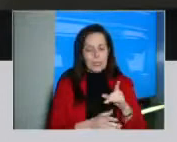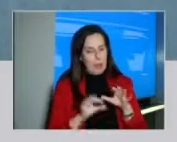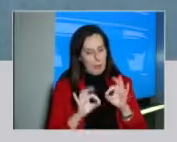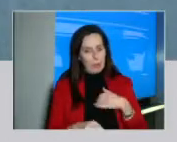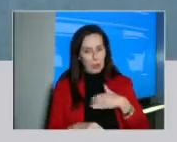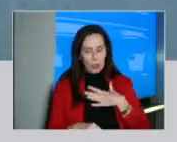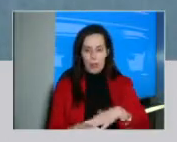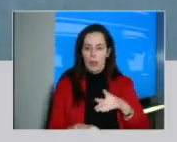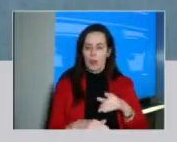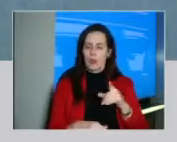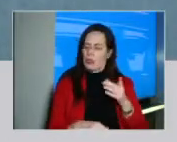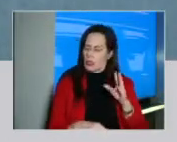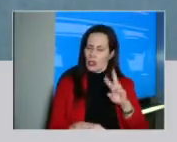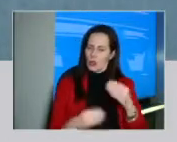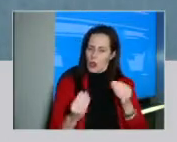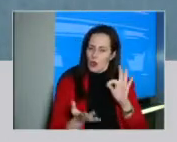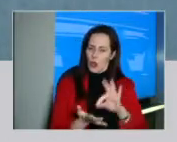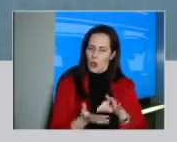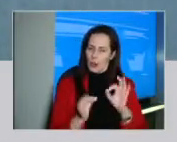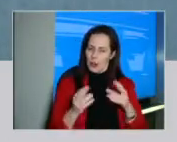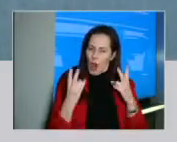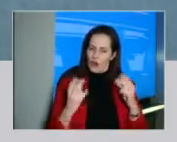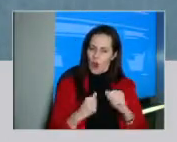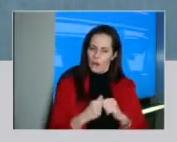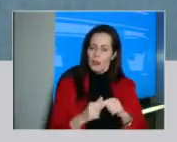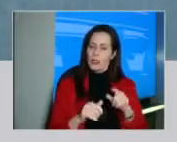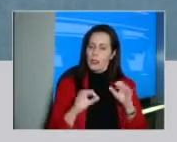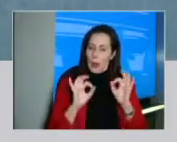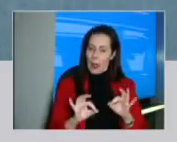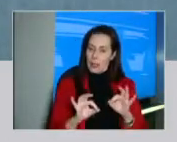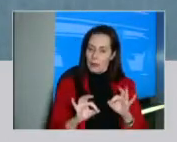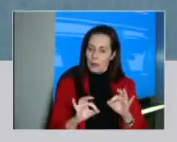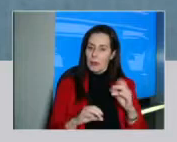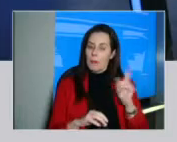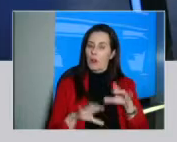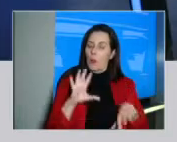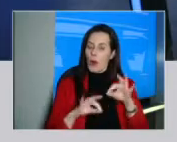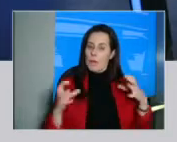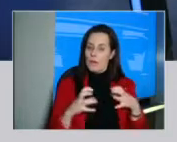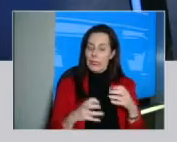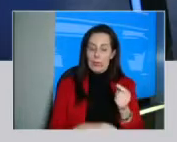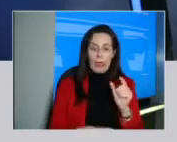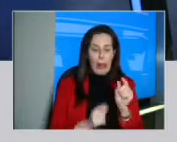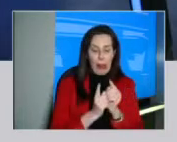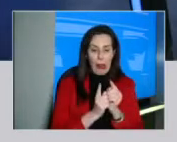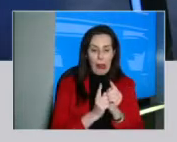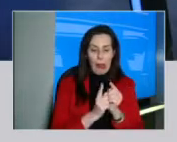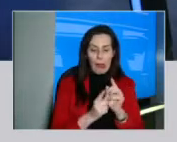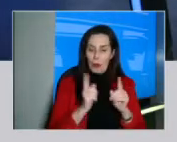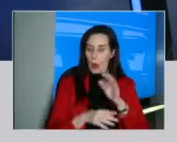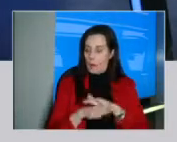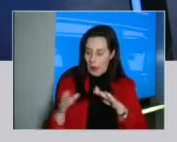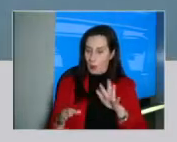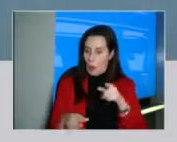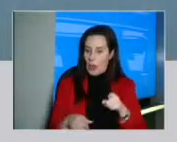אני רוצה לבאר את הנקודה הזאת, כי היא נקודה שהיא באמת חשובה, שבעצם כשמישהו מצביע למפלגה שהיא קטנה, וזה מה שקורה בימין,